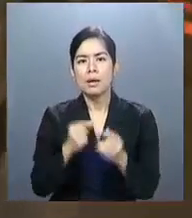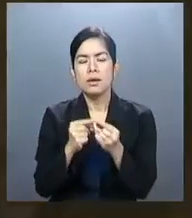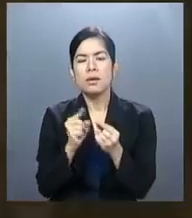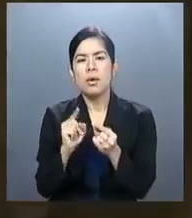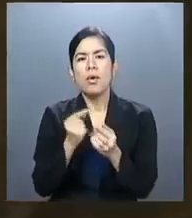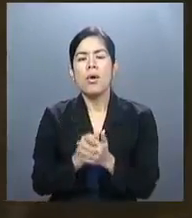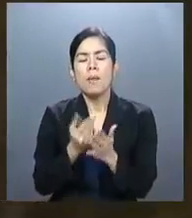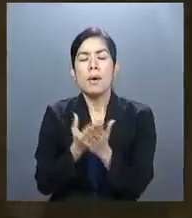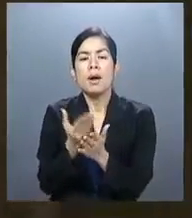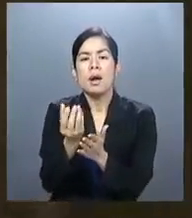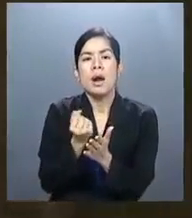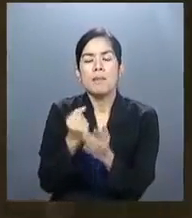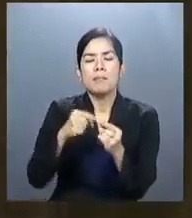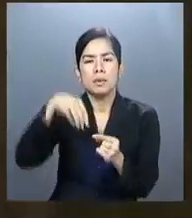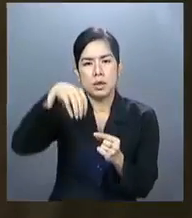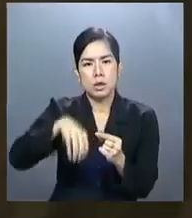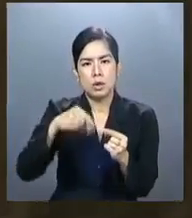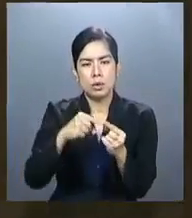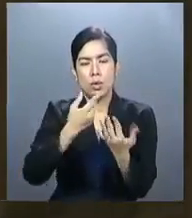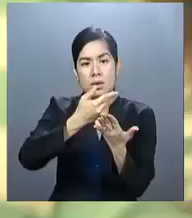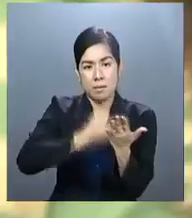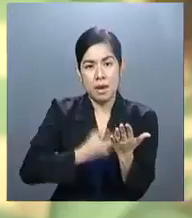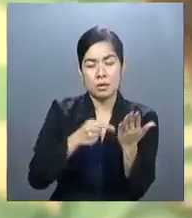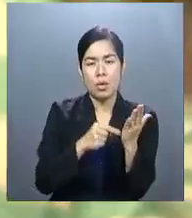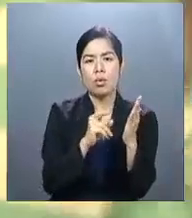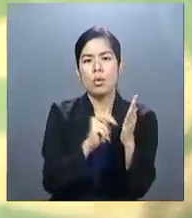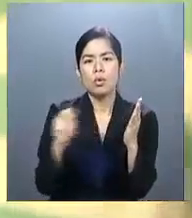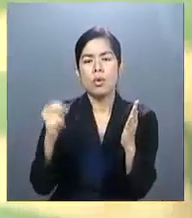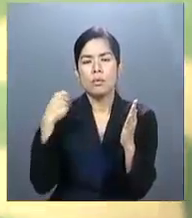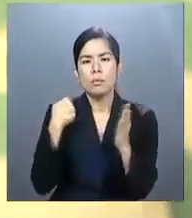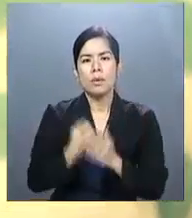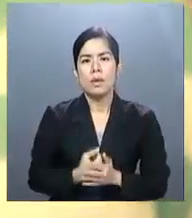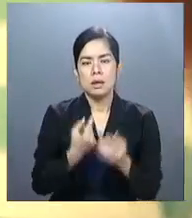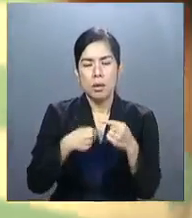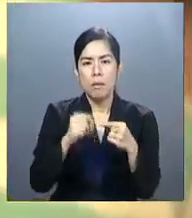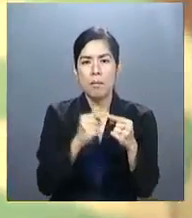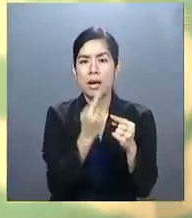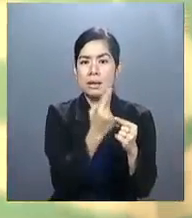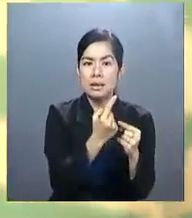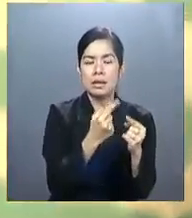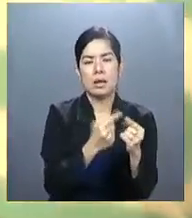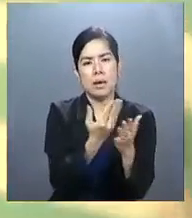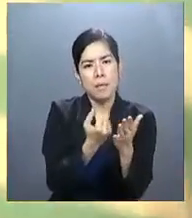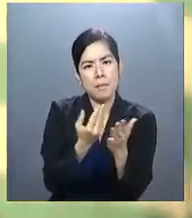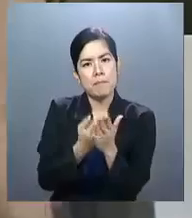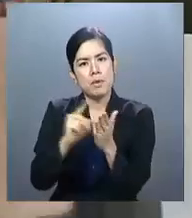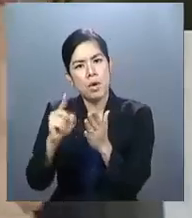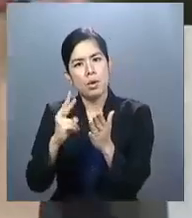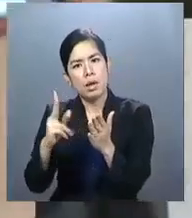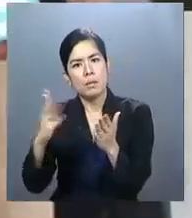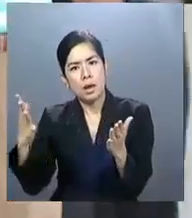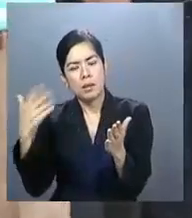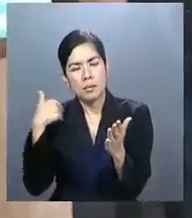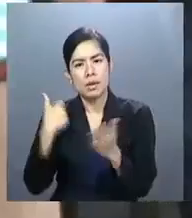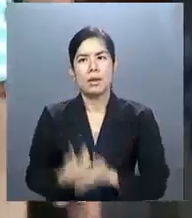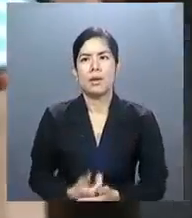วัดนนทบุรีแล้วก็ได้ทยอยขึ้นทีละใบเพื่อไม่ให้เกิดความสงสัยหลังแจ้งความยังขอให้ตำรวจโอนคดีจ